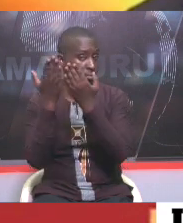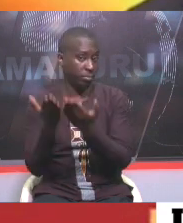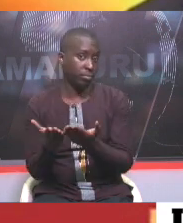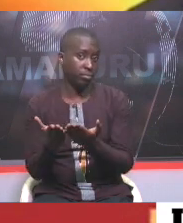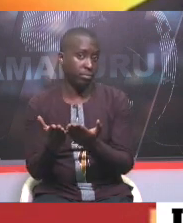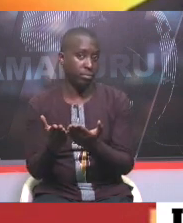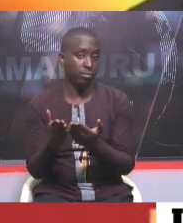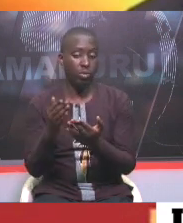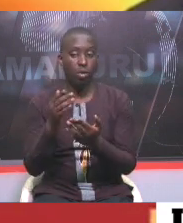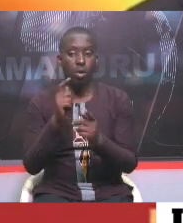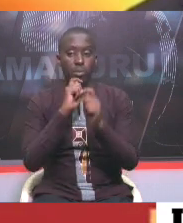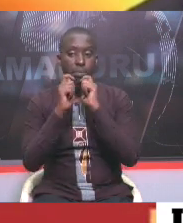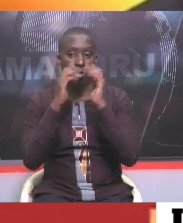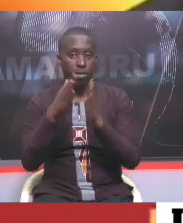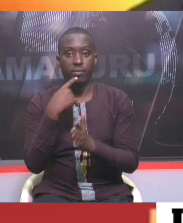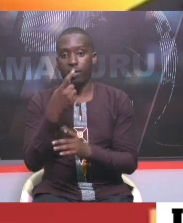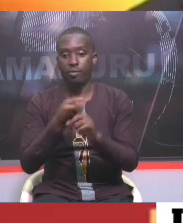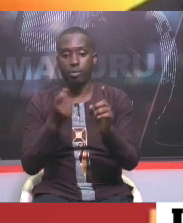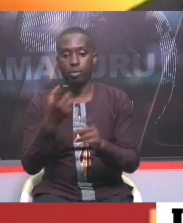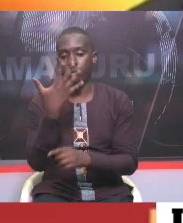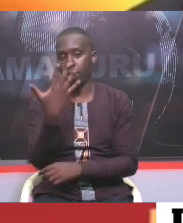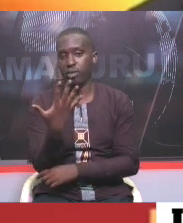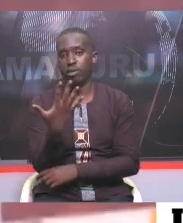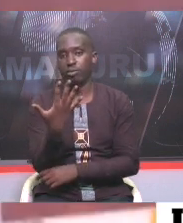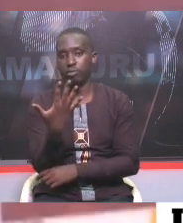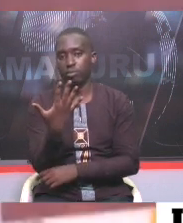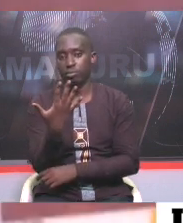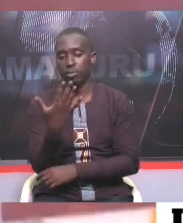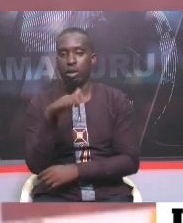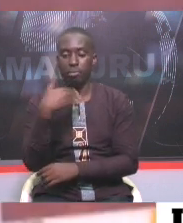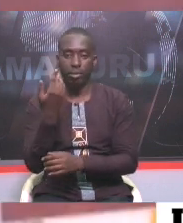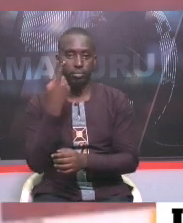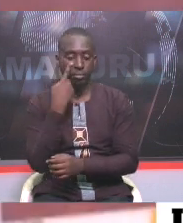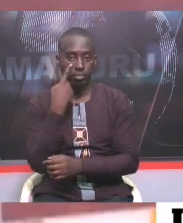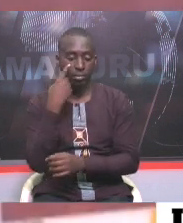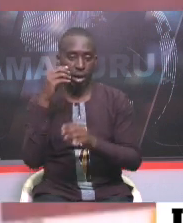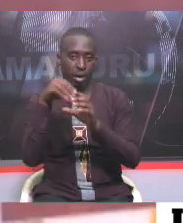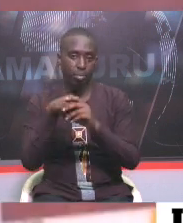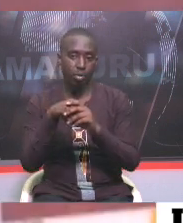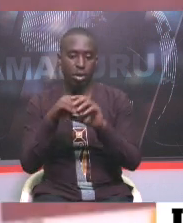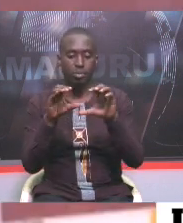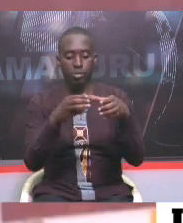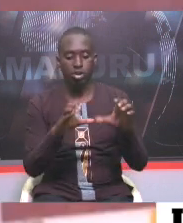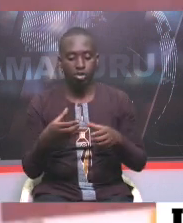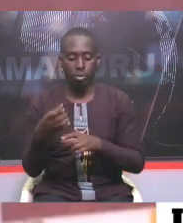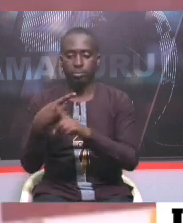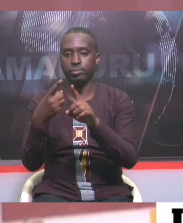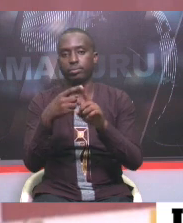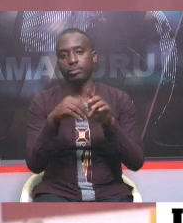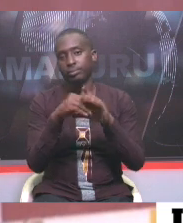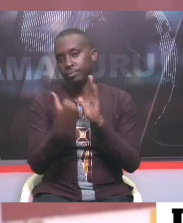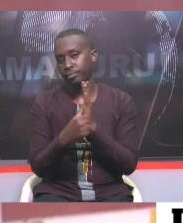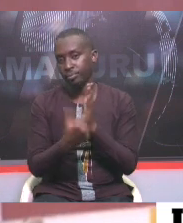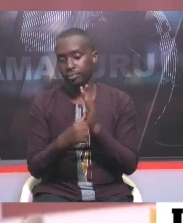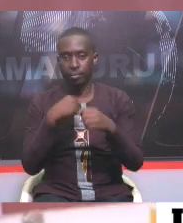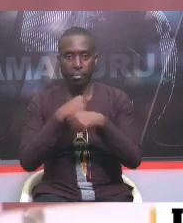iri umunyamakuru yavugaga kuva mu kwezi kwa gatanu noneho bigaragara ko harimo ibyiciro bitandukanye by'ibibazo